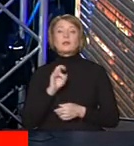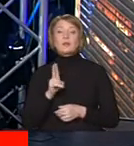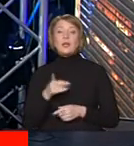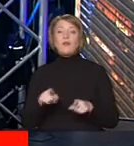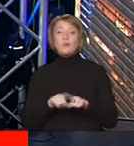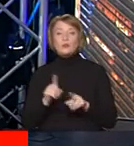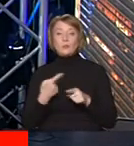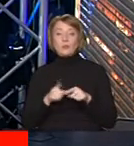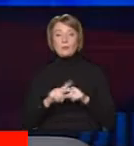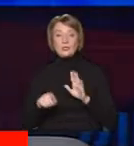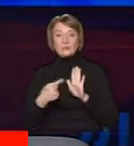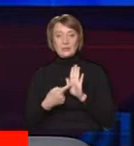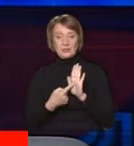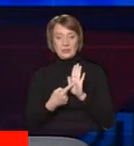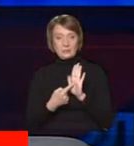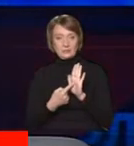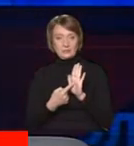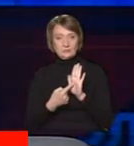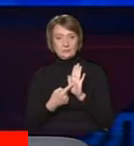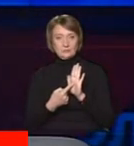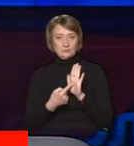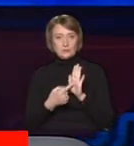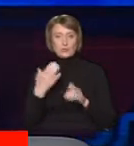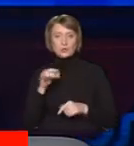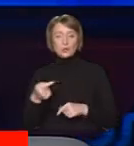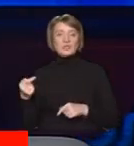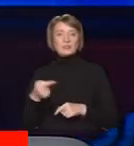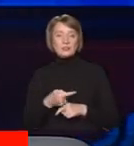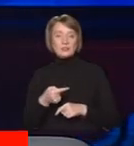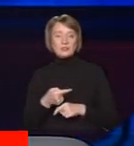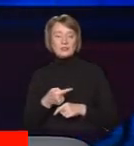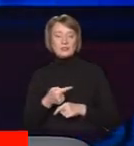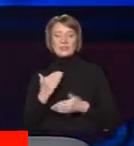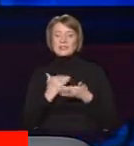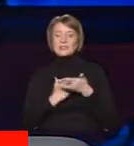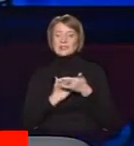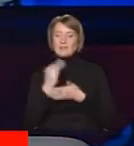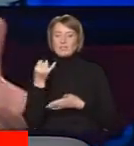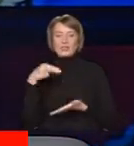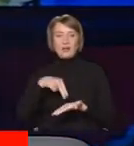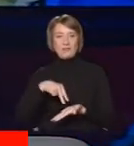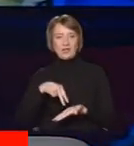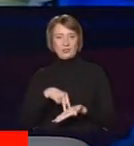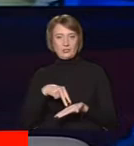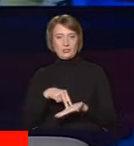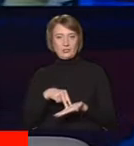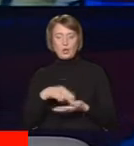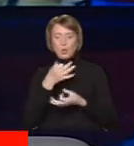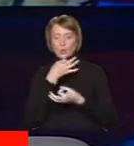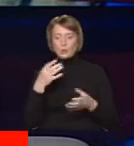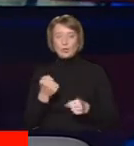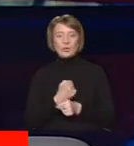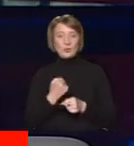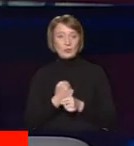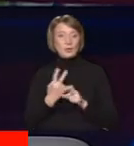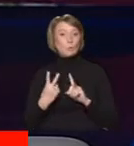по цьому питанню. От один тільки такий приклад, таких прикладів ну, сотні тисяч, тобто величезна завищена вартість будь-яких робіт, це по-перше.